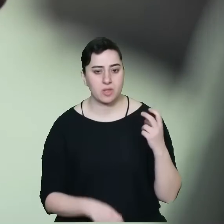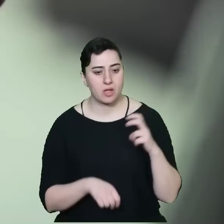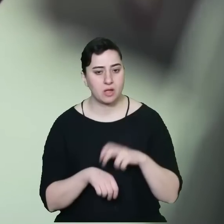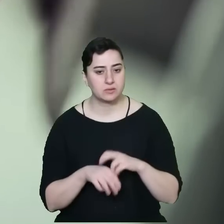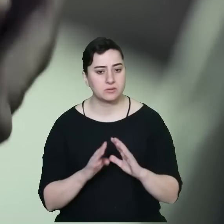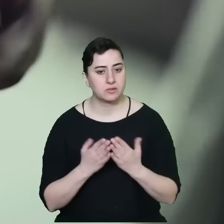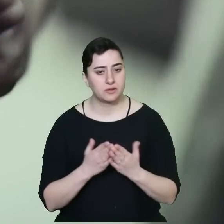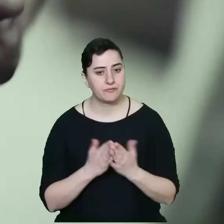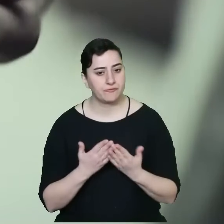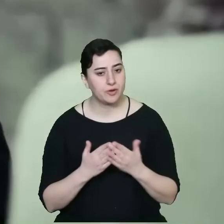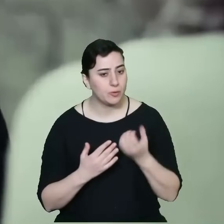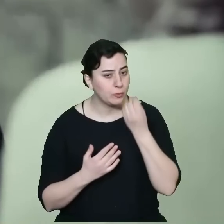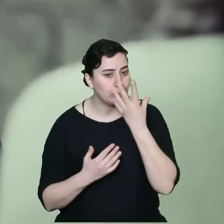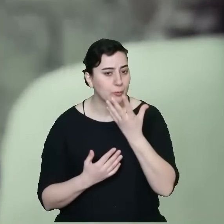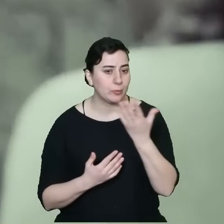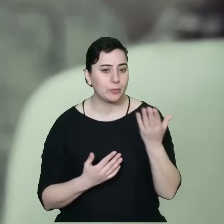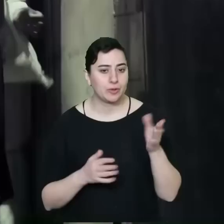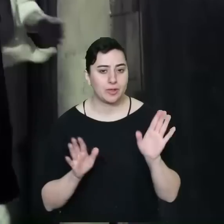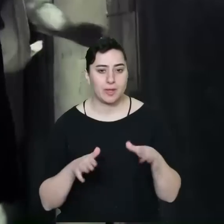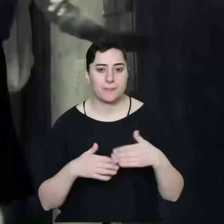Zehra ile gençlik anıları akıyor.